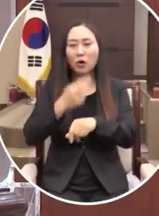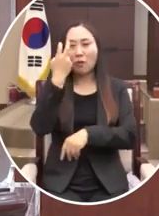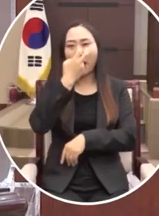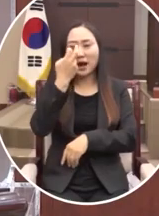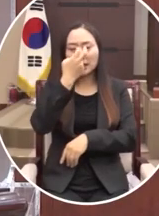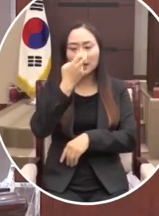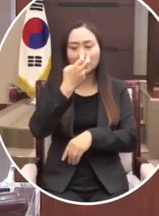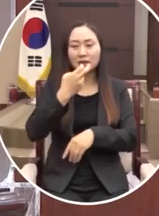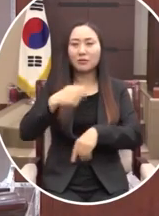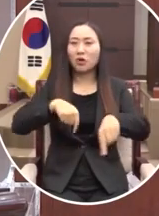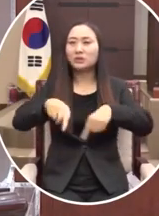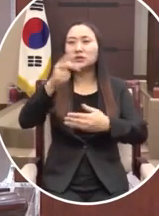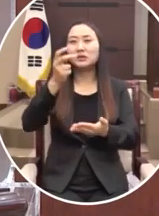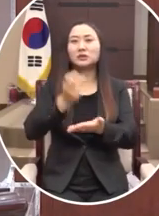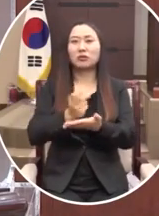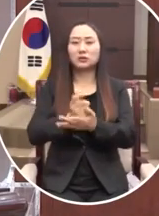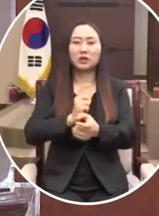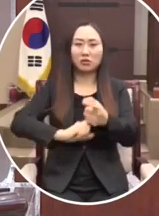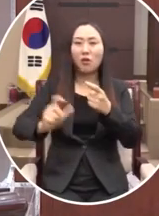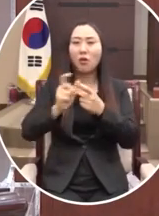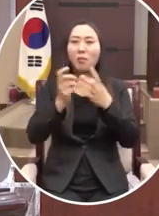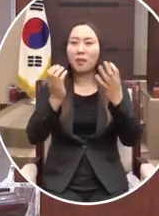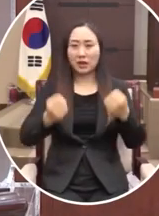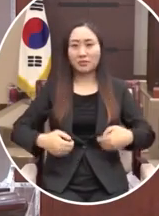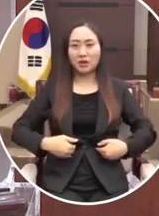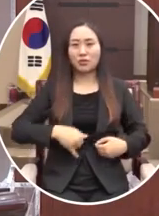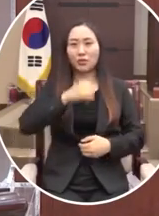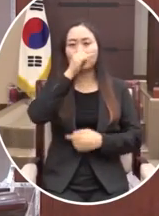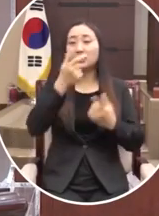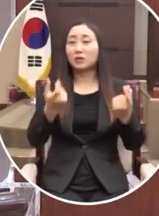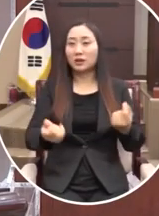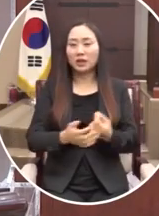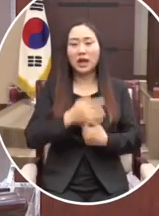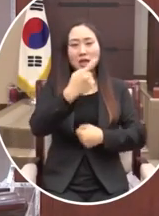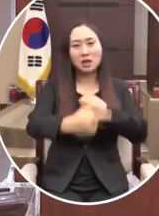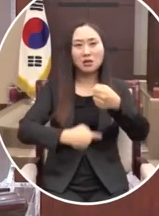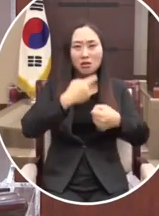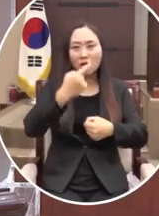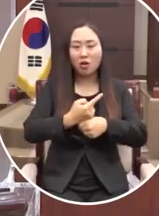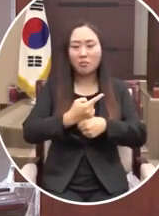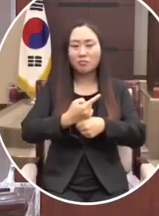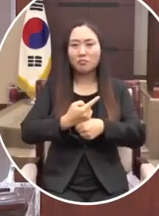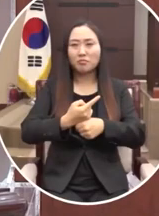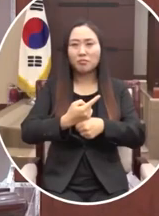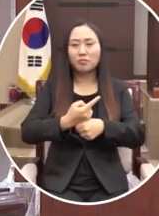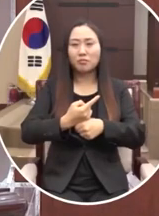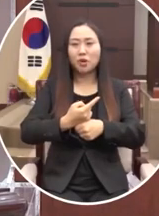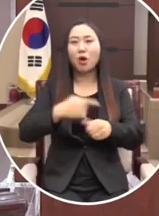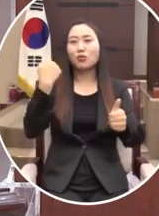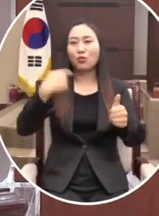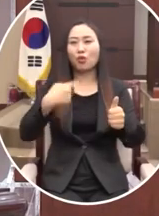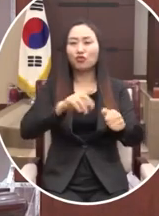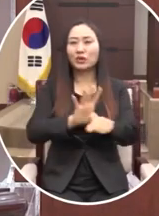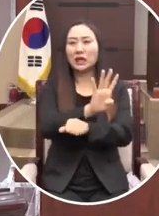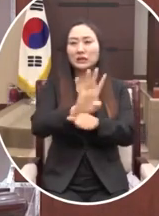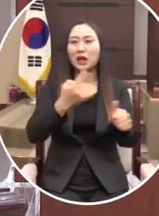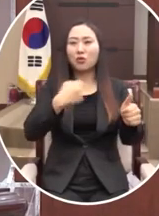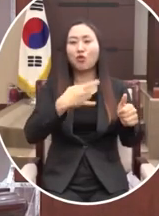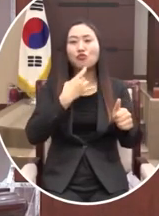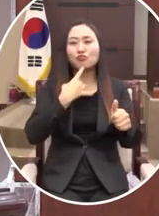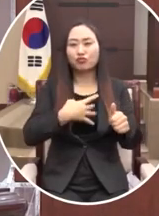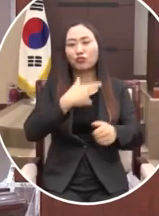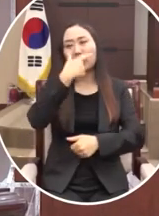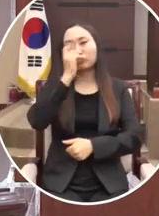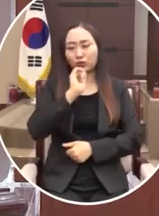공동주택관리정책이 강화되어야 할 것으로 판단됩니다. 연간 법정 4시간 교육시간으로 부족하다고 느끼고 있으며,